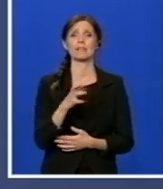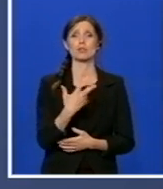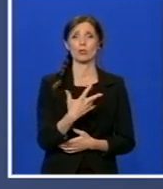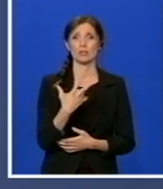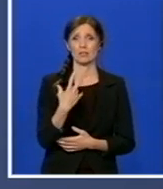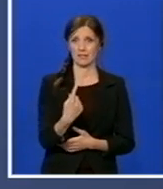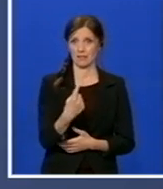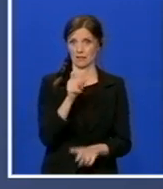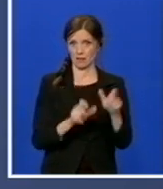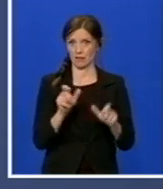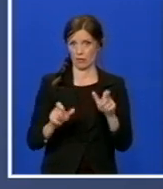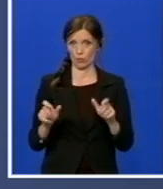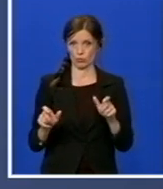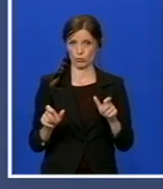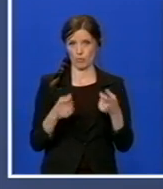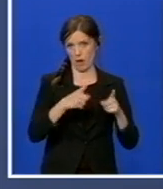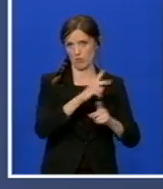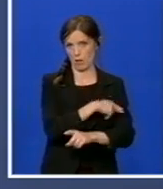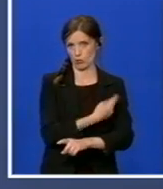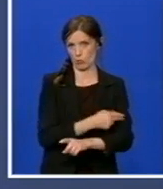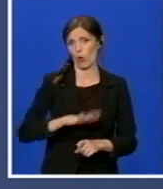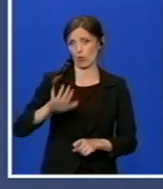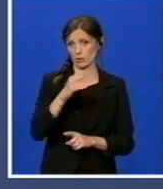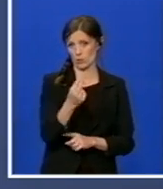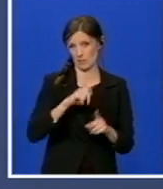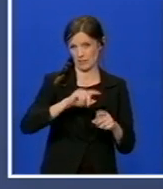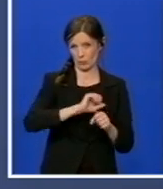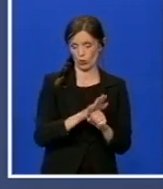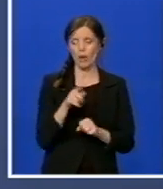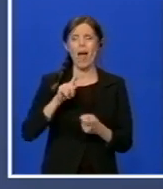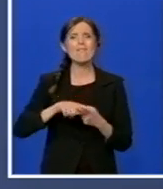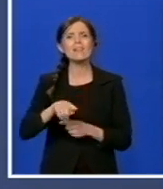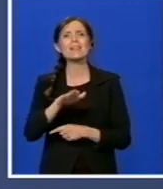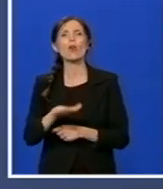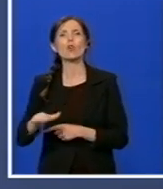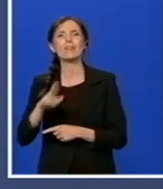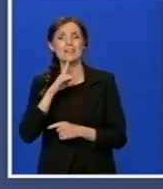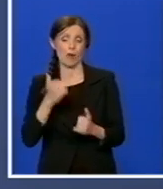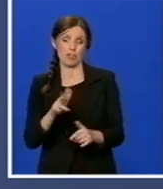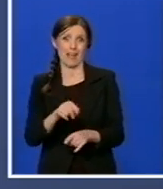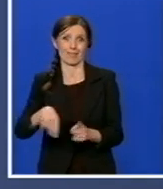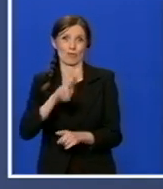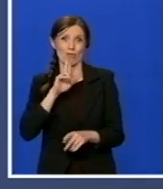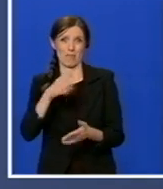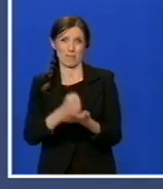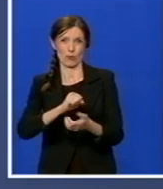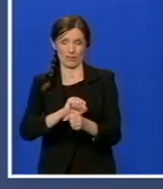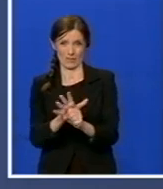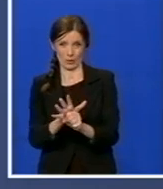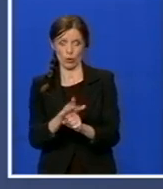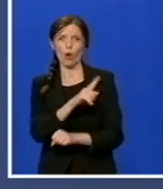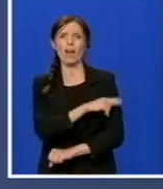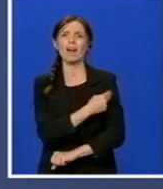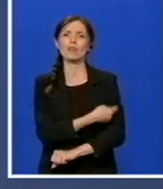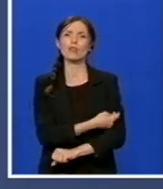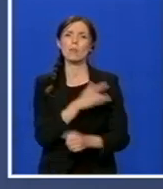4531 osoba. Kada su u pitanju deca koja su COVID pozitivna u ovom momentu, u kliničko-bolničkom